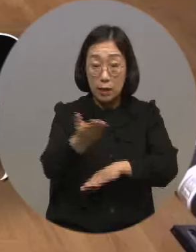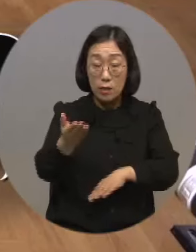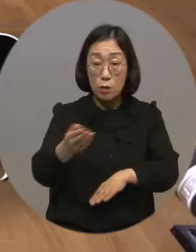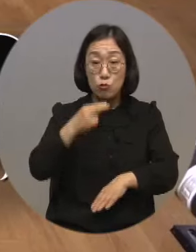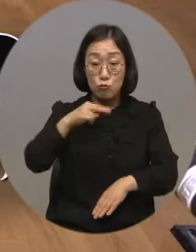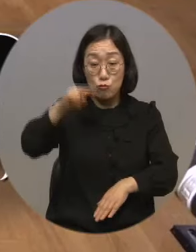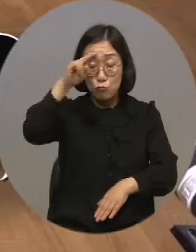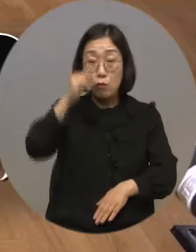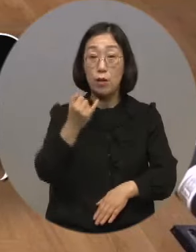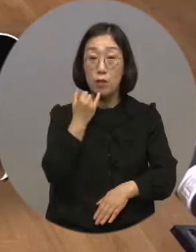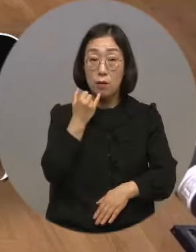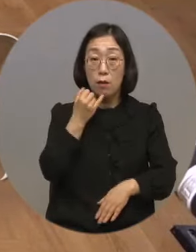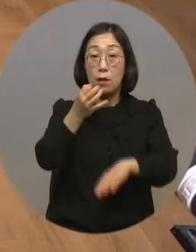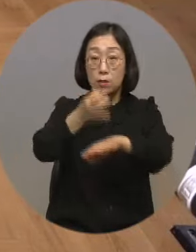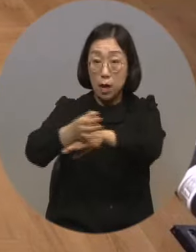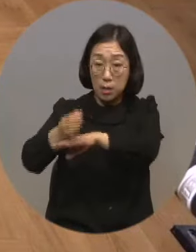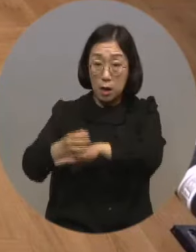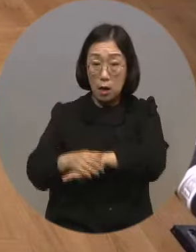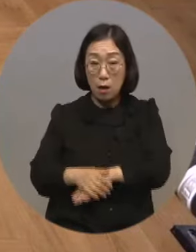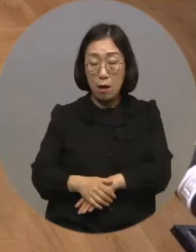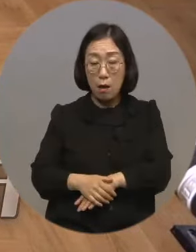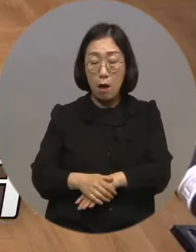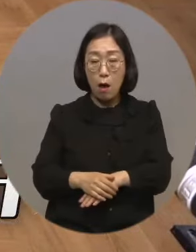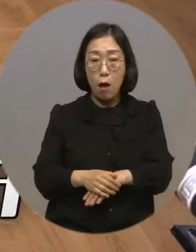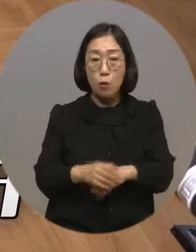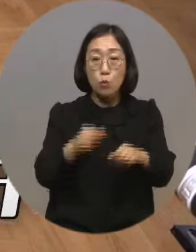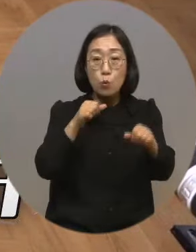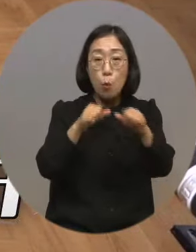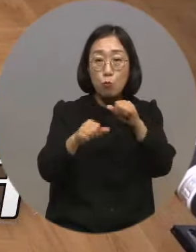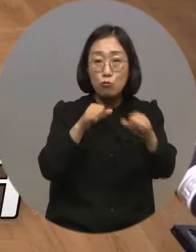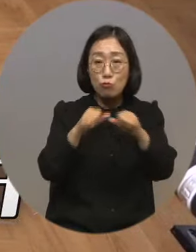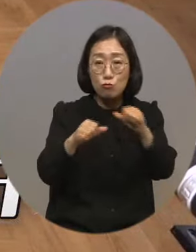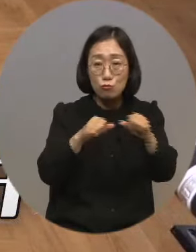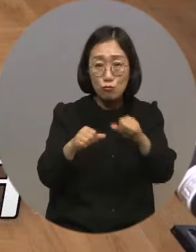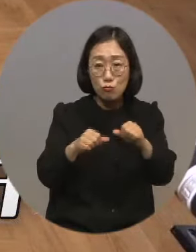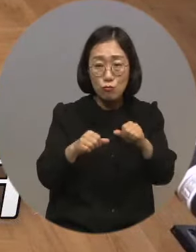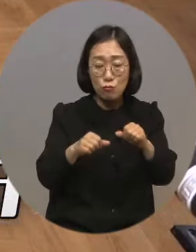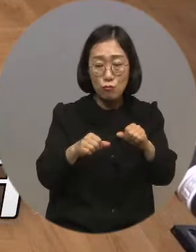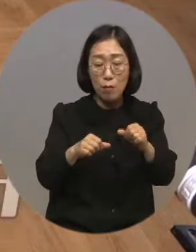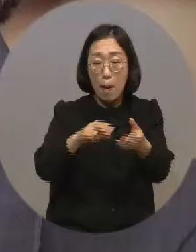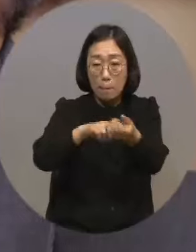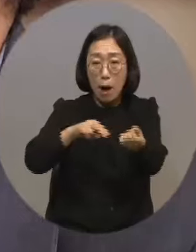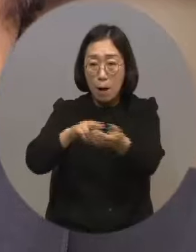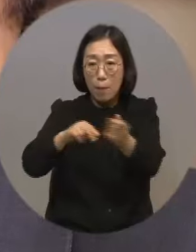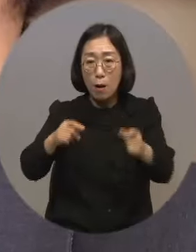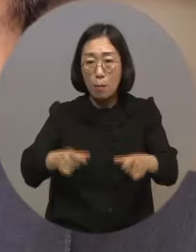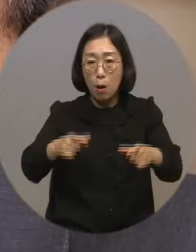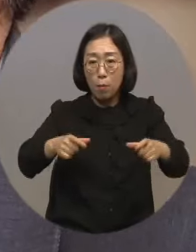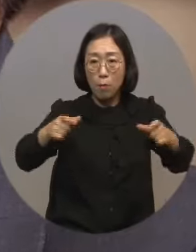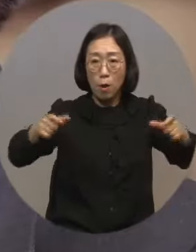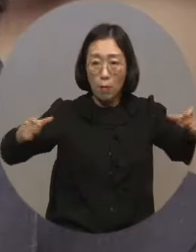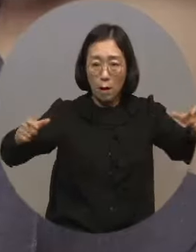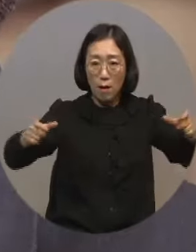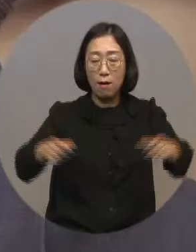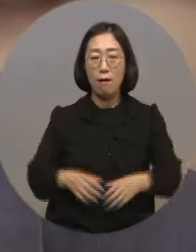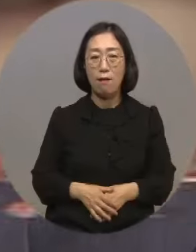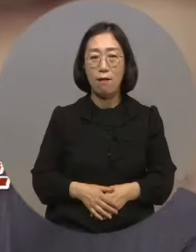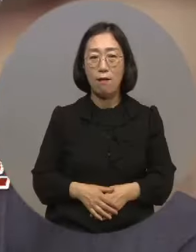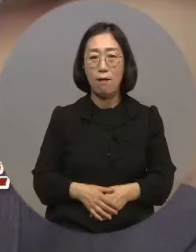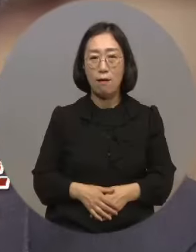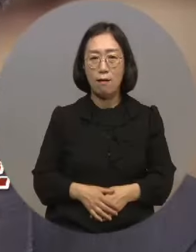있더라. 먹어보고 괜찮으면 사 하다라니까 거래처가 생긴 거예요. 그 거래처는 그렇게 제 마음으로 했는데 제일 중요한